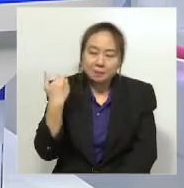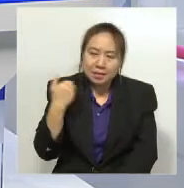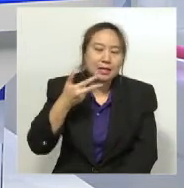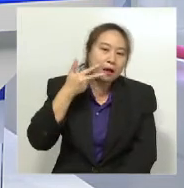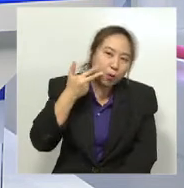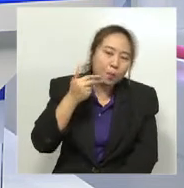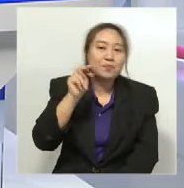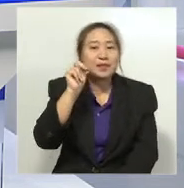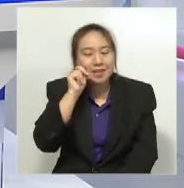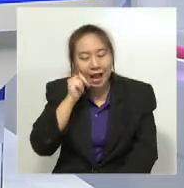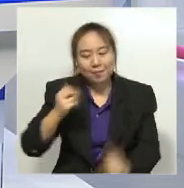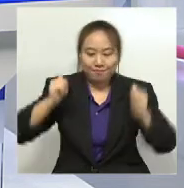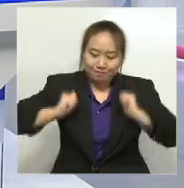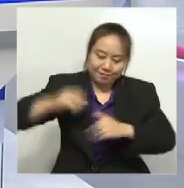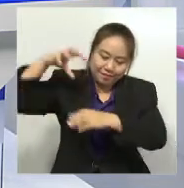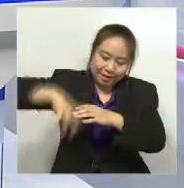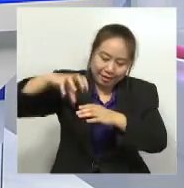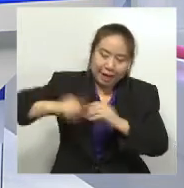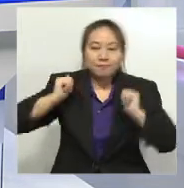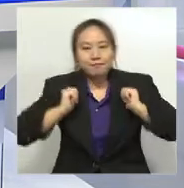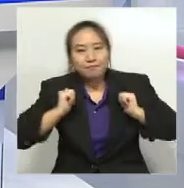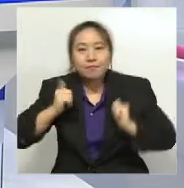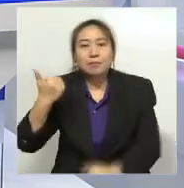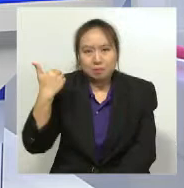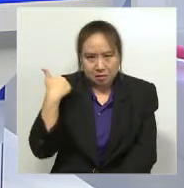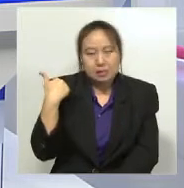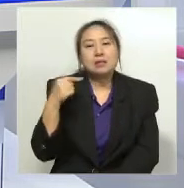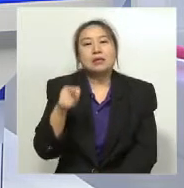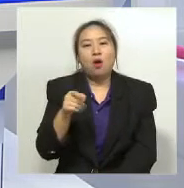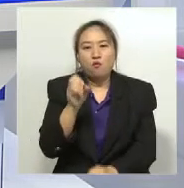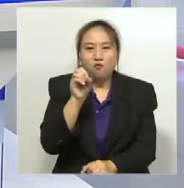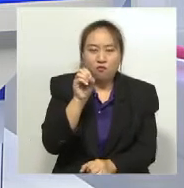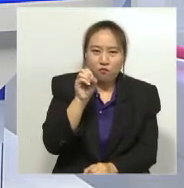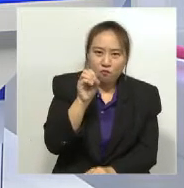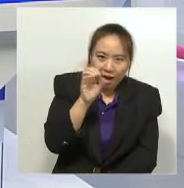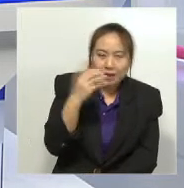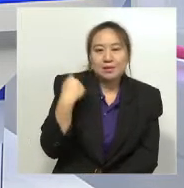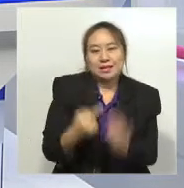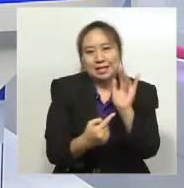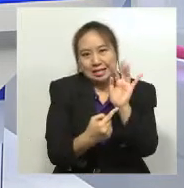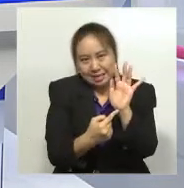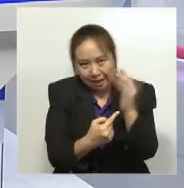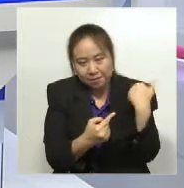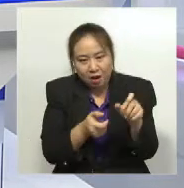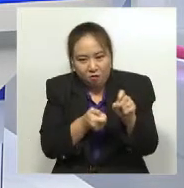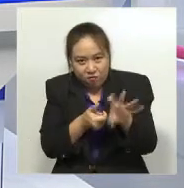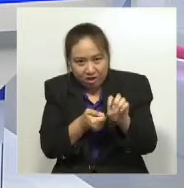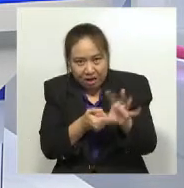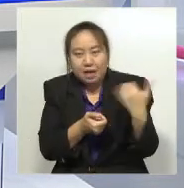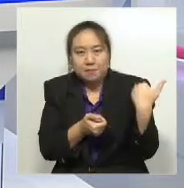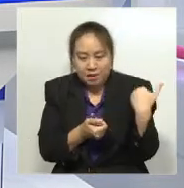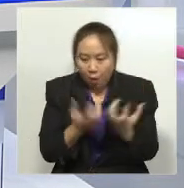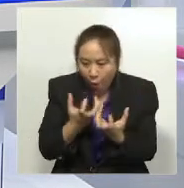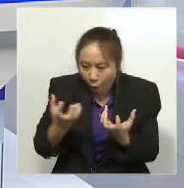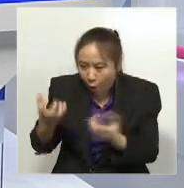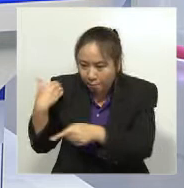ย ขนมน้ำ ถูกต้องอันนี้มีไปนะคะมีไฟมีเทียนมีไฟฉาย เรียกว่าเครื่องยังชีพพื้นฐานนี่ค่อนข้าง